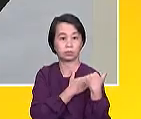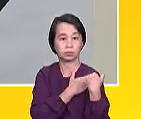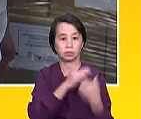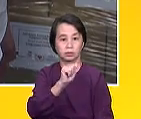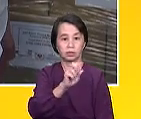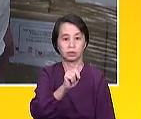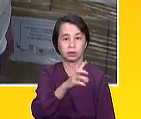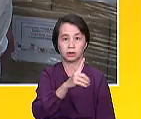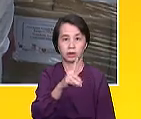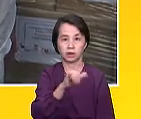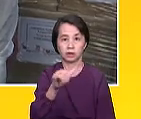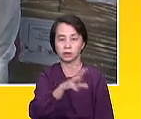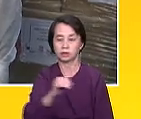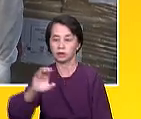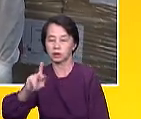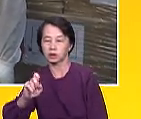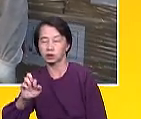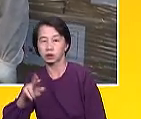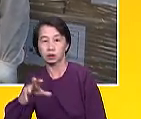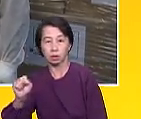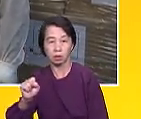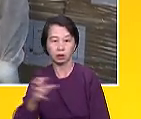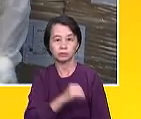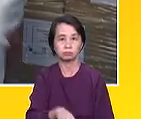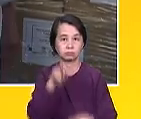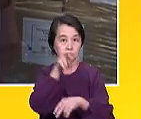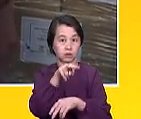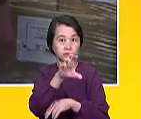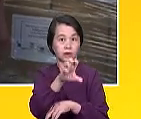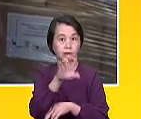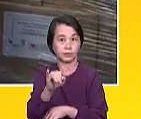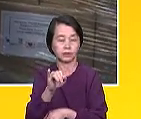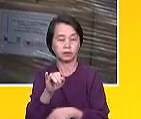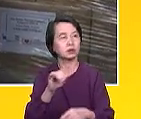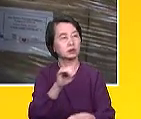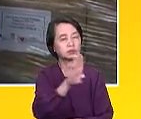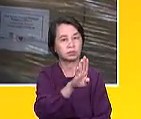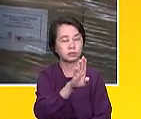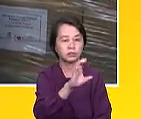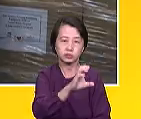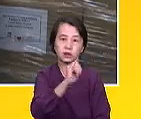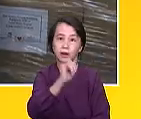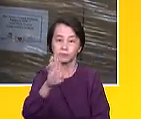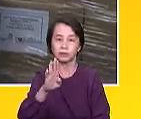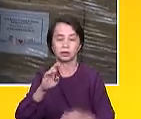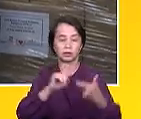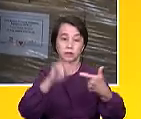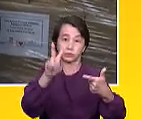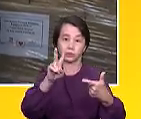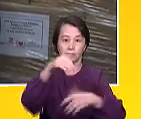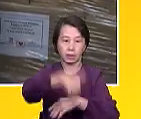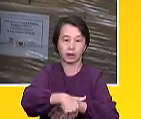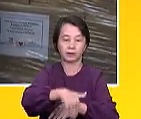Reza Rohadian dan Grace Aisyah Humairah Kedayan. Saksikan CIB siri kedua pukul 9 malam ini di TV1